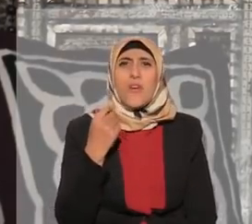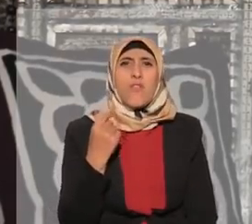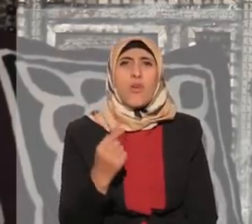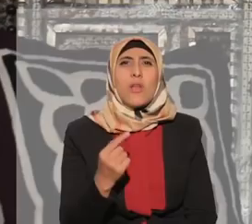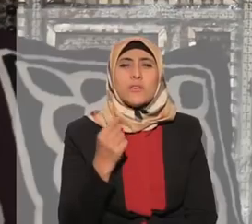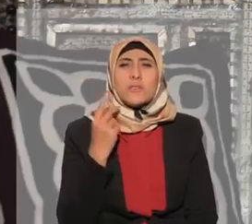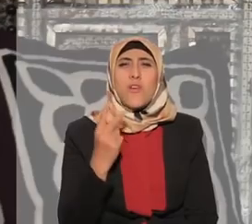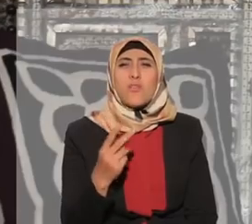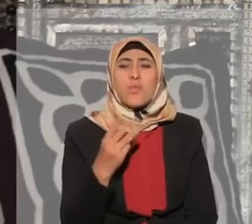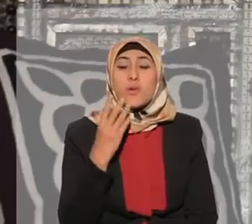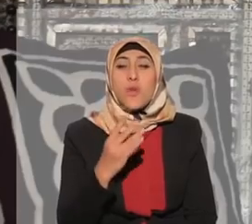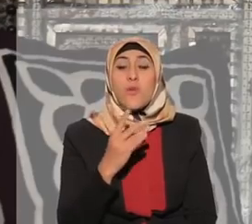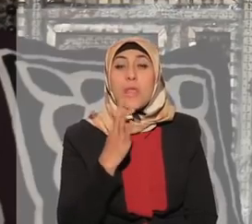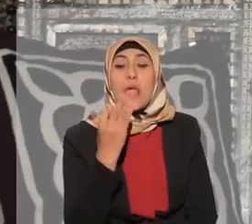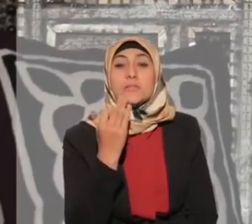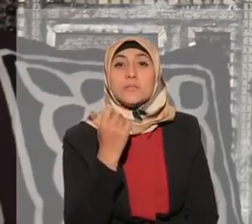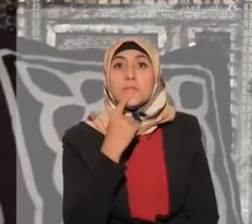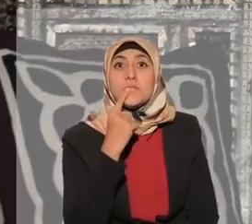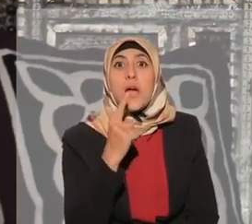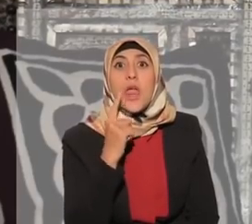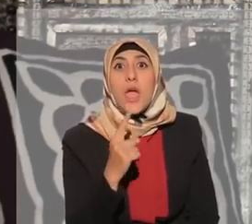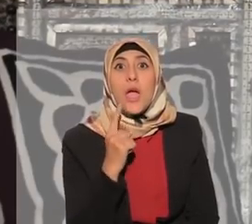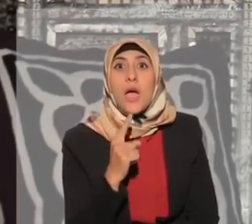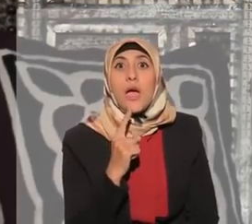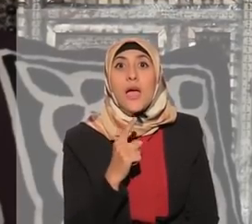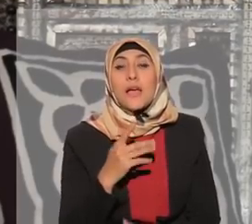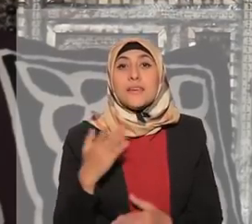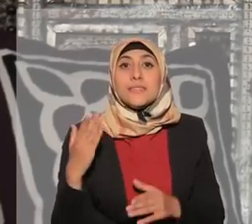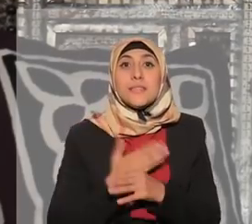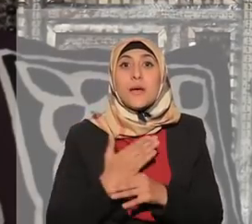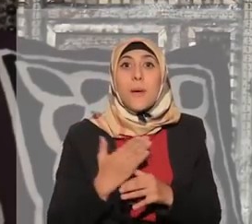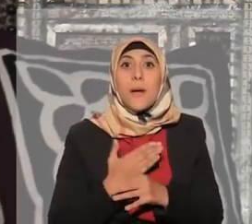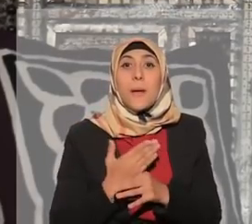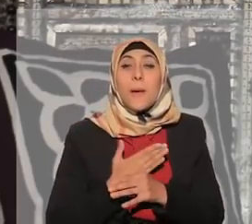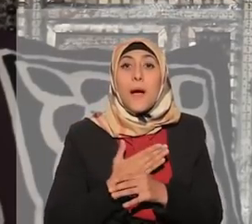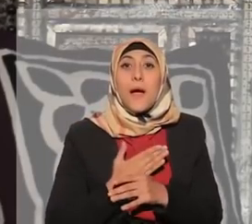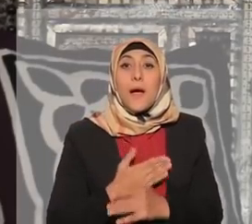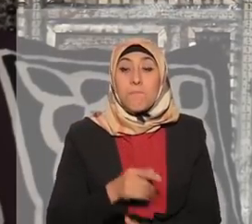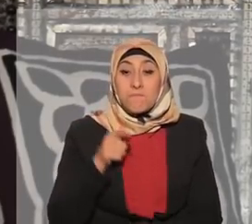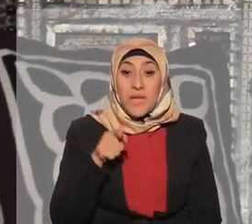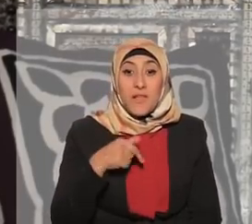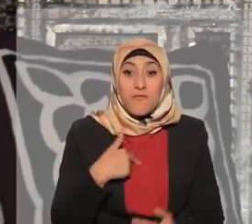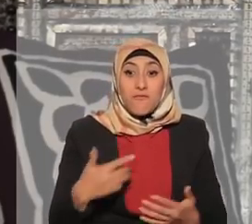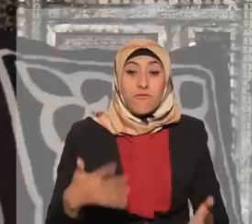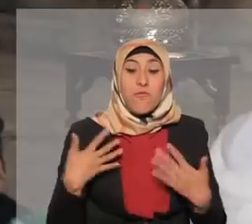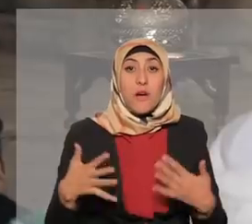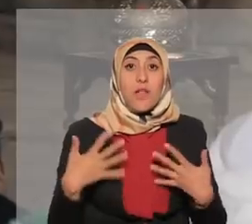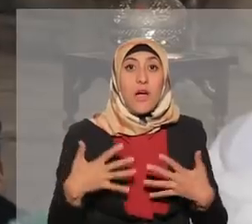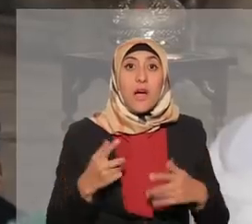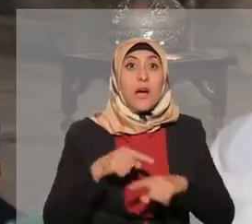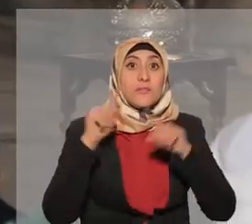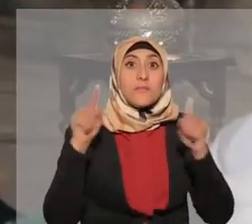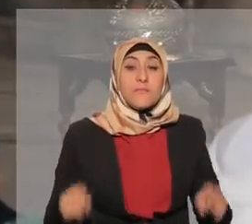هذه 30 سنة. لماذا؟ قال لأن فرحي بنجاة دكاني أنساني